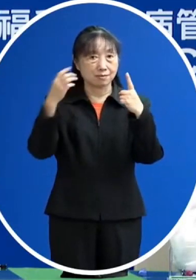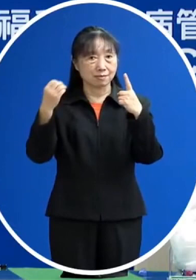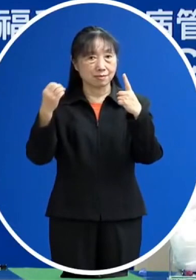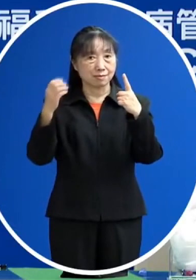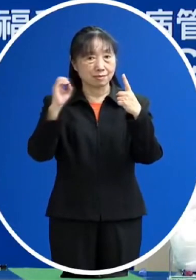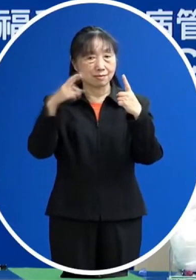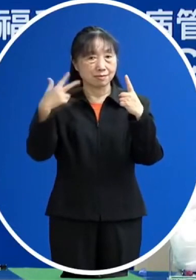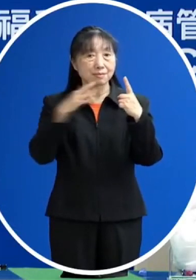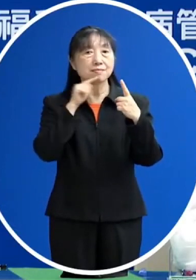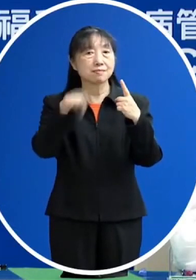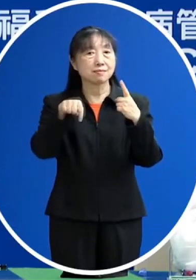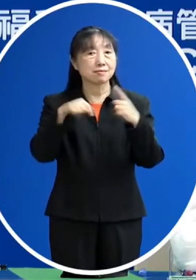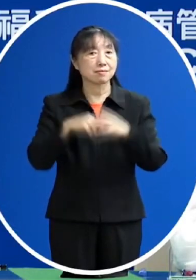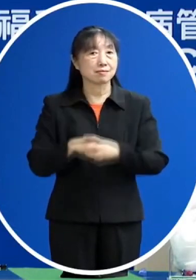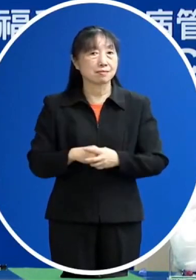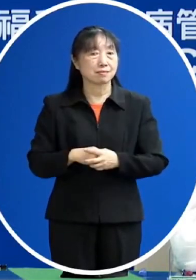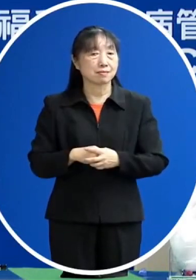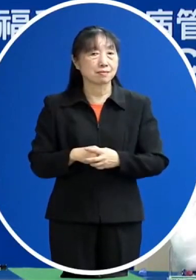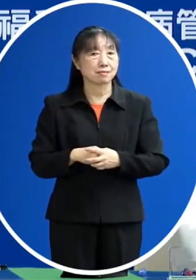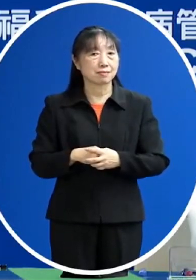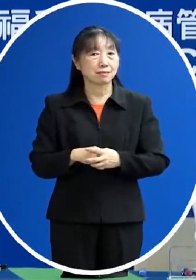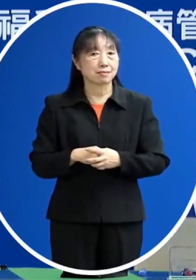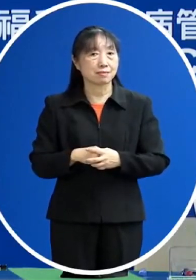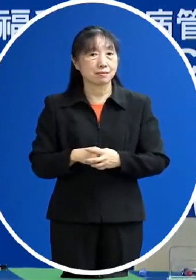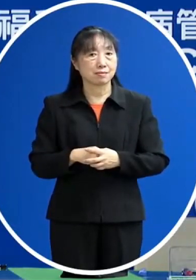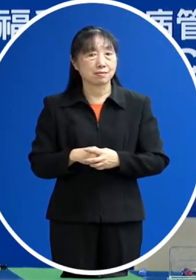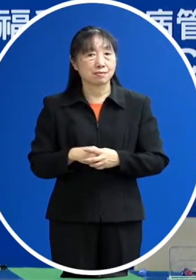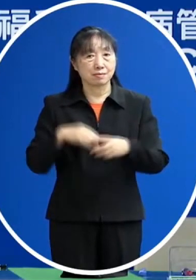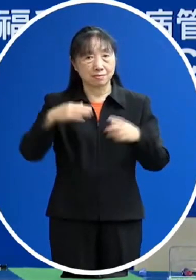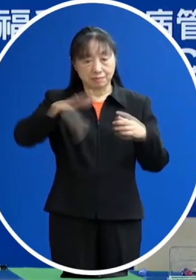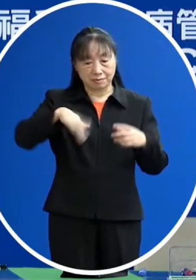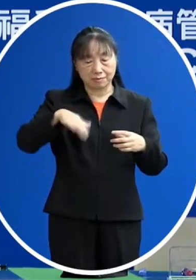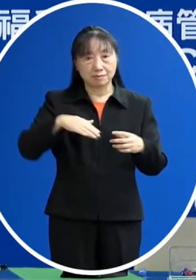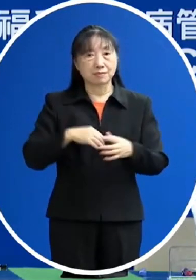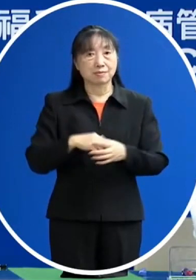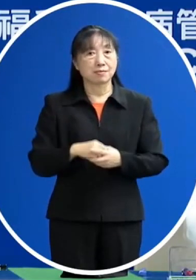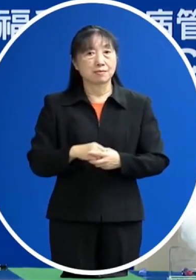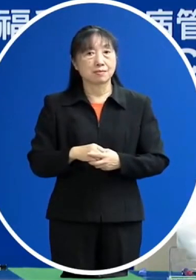17507，好，他们是一跟下面这个哈